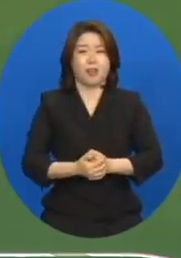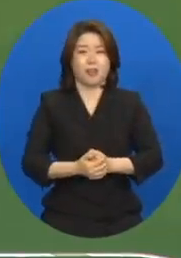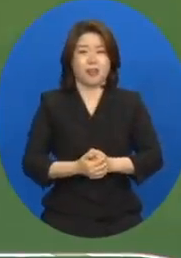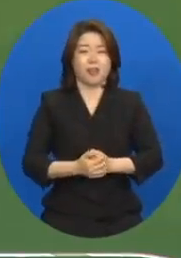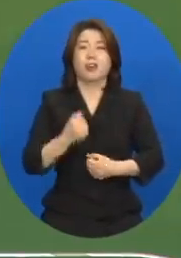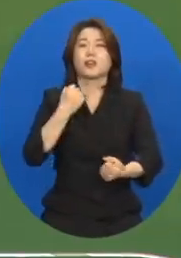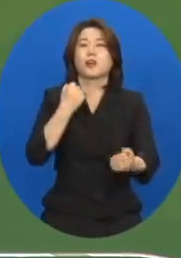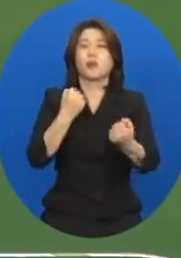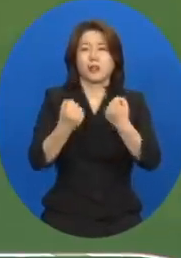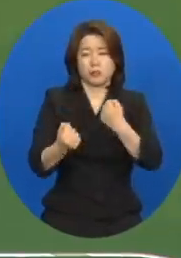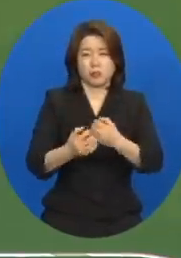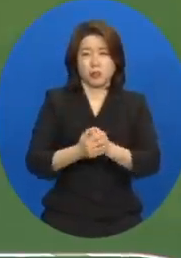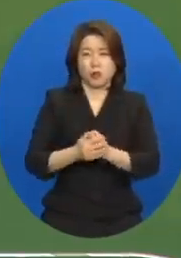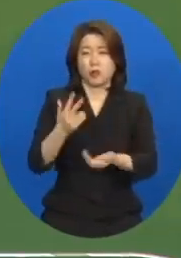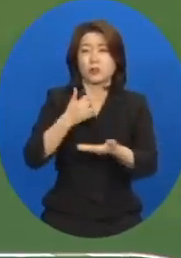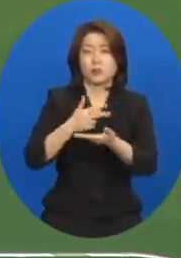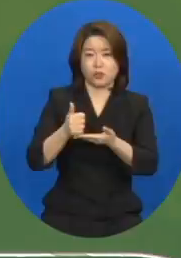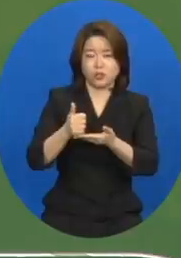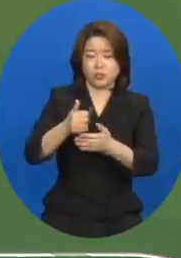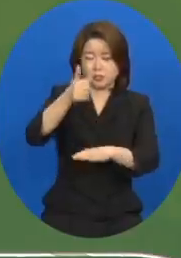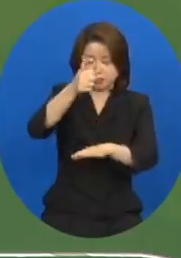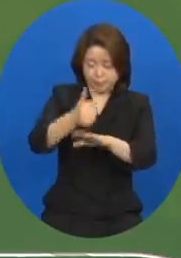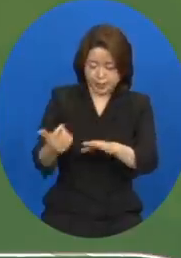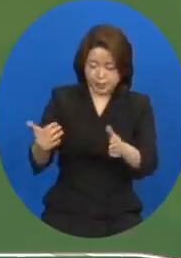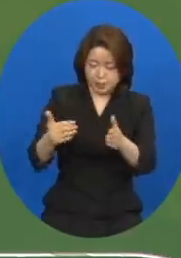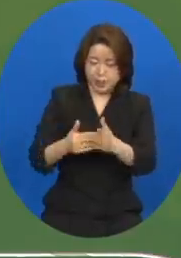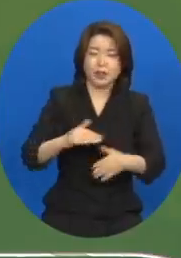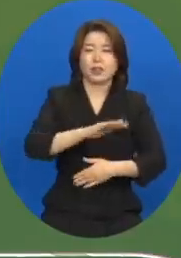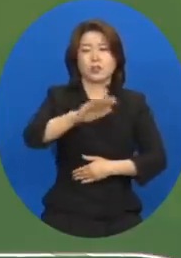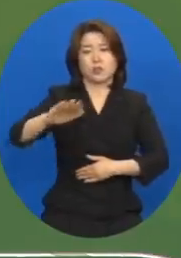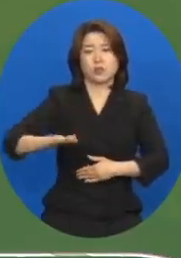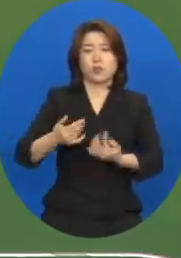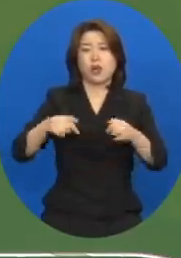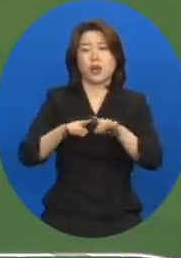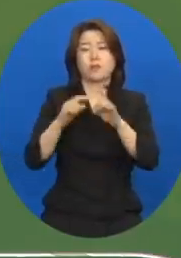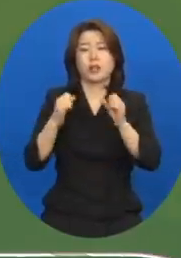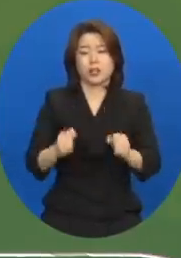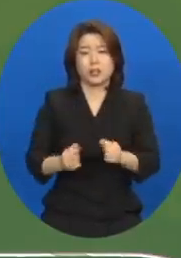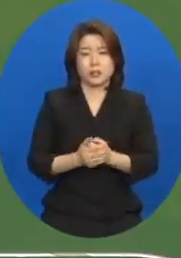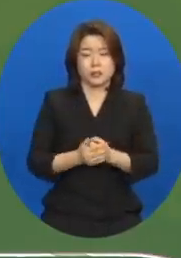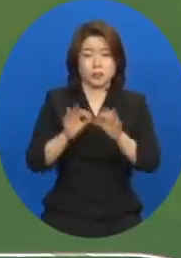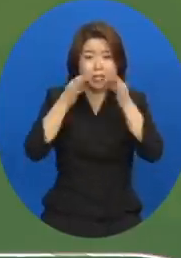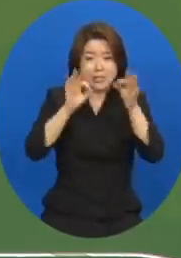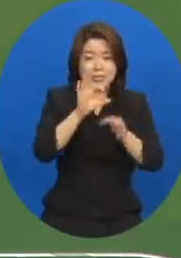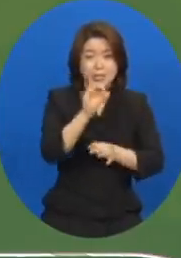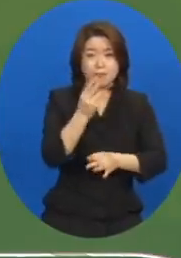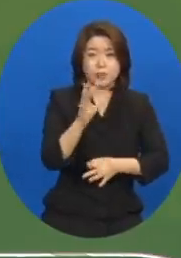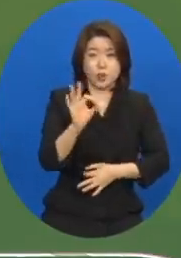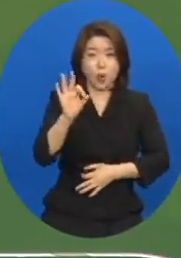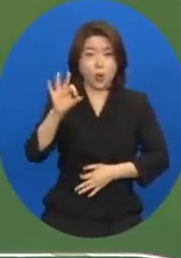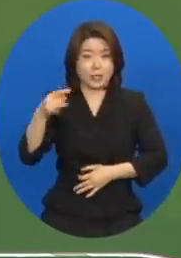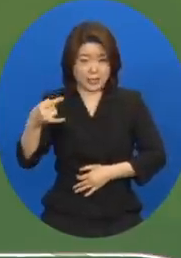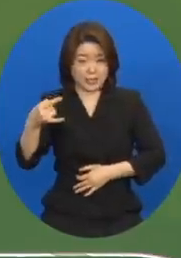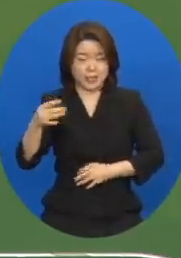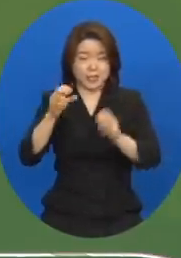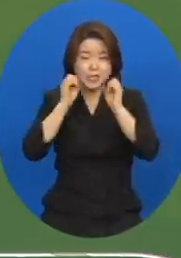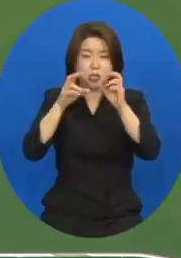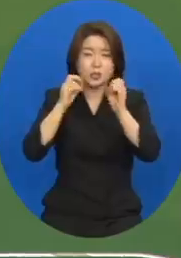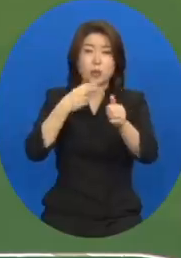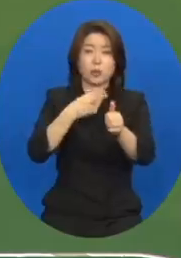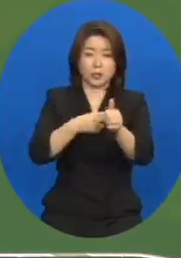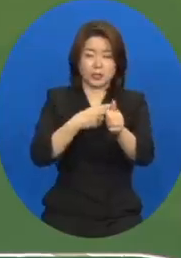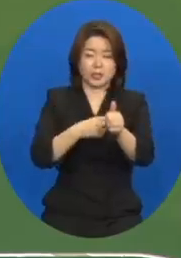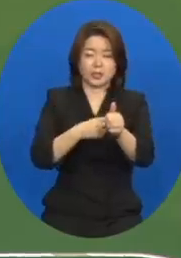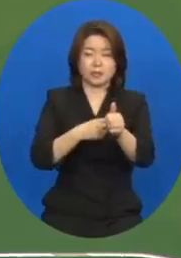그런데도 주님은 끝까지 우리와 함께 하십니다. 김용희 선교사님이 하신 이야기 중에